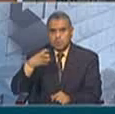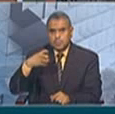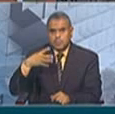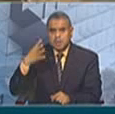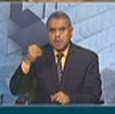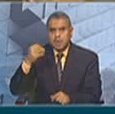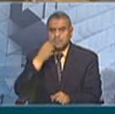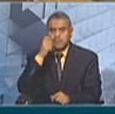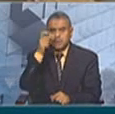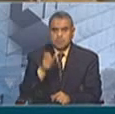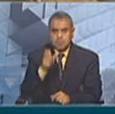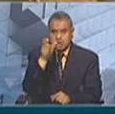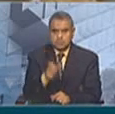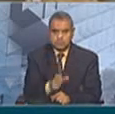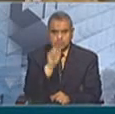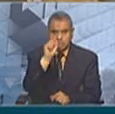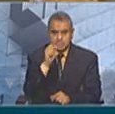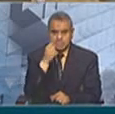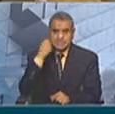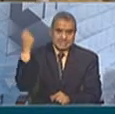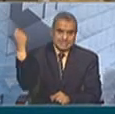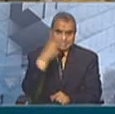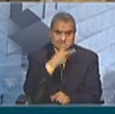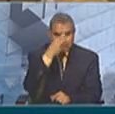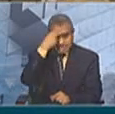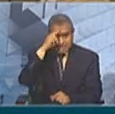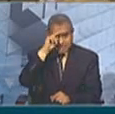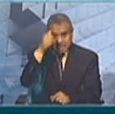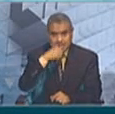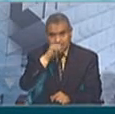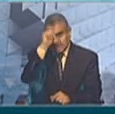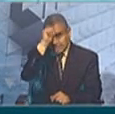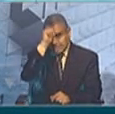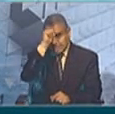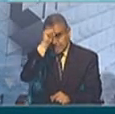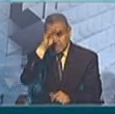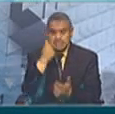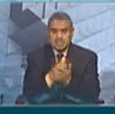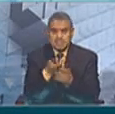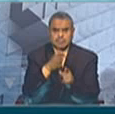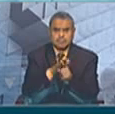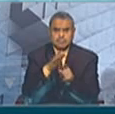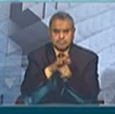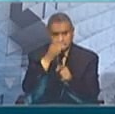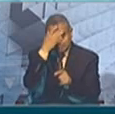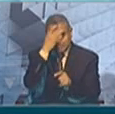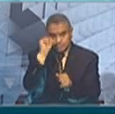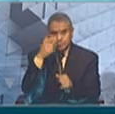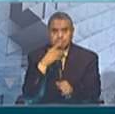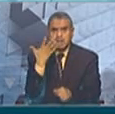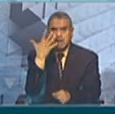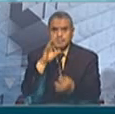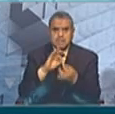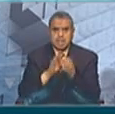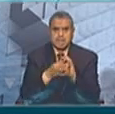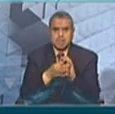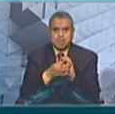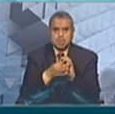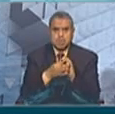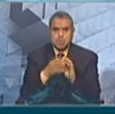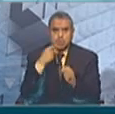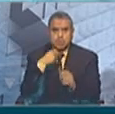208,440 شخصا. وجاءت الهند في المركز الثاني من حيث عدد المصابين مسجلة 5 ملايين وأكثر